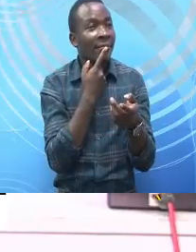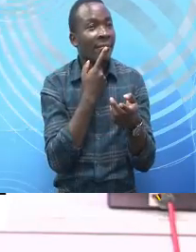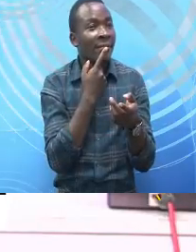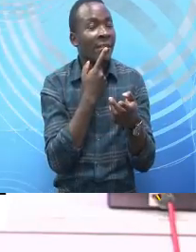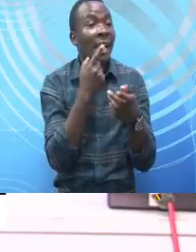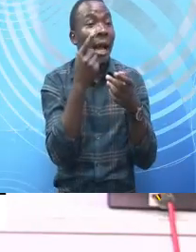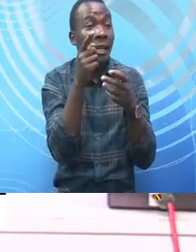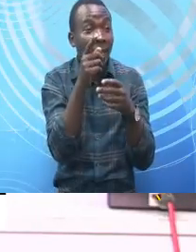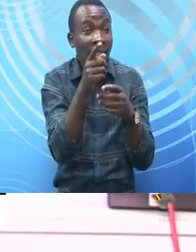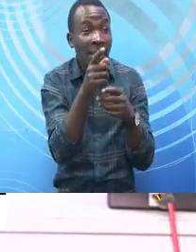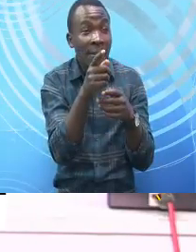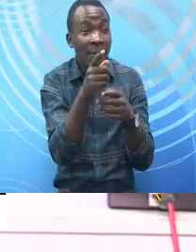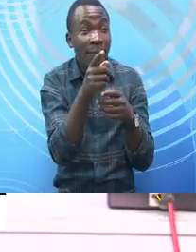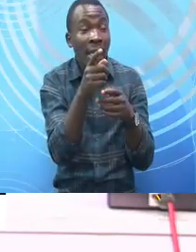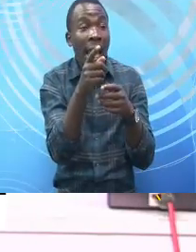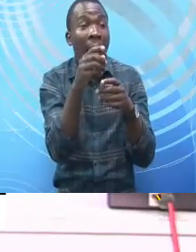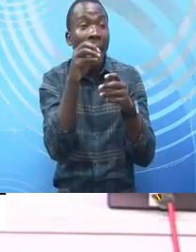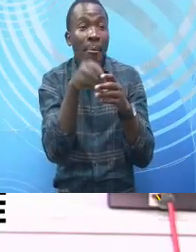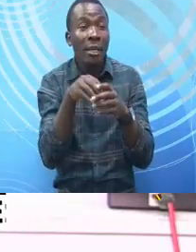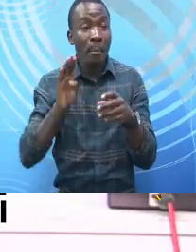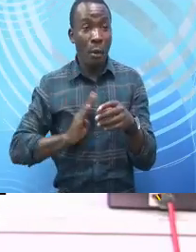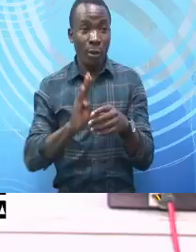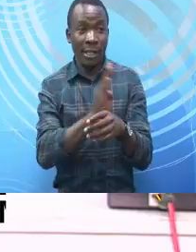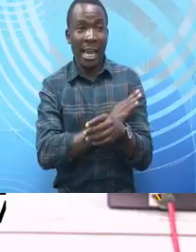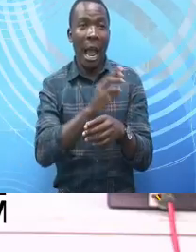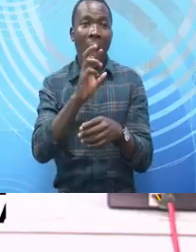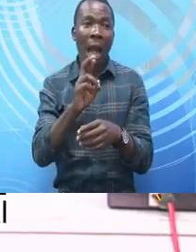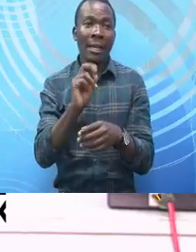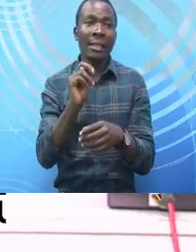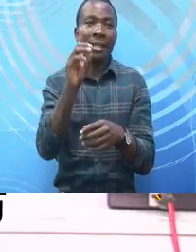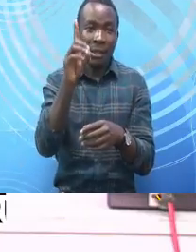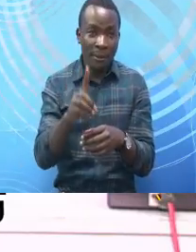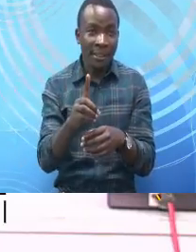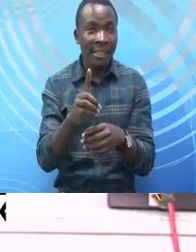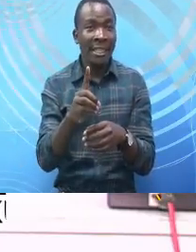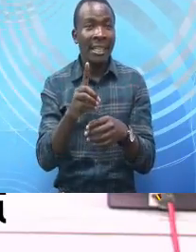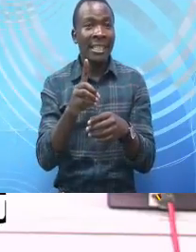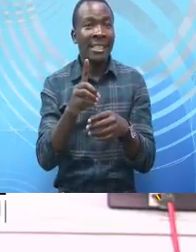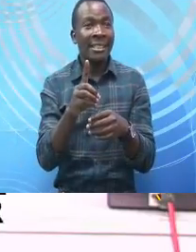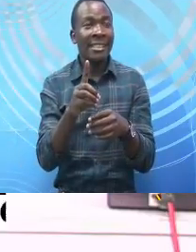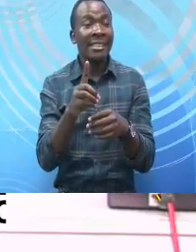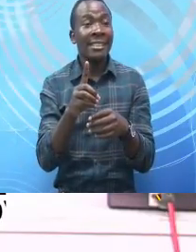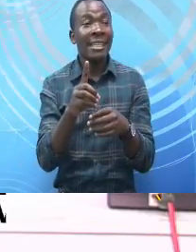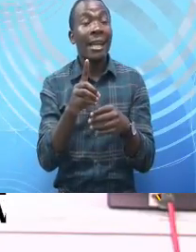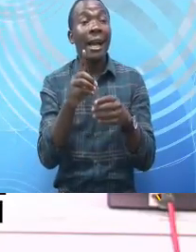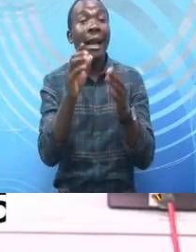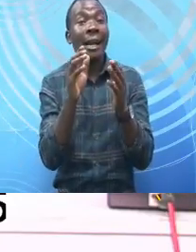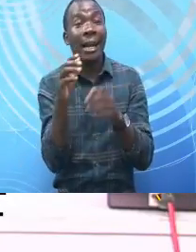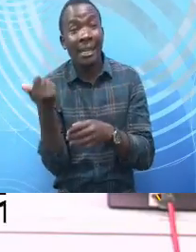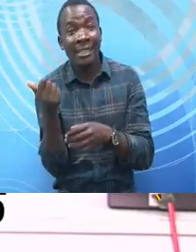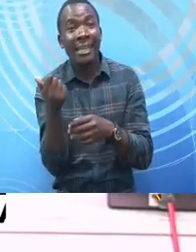kutumva, akaba ari mu nama nkuru y'umuryango w'abafite ubumuga bwo kutavuga mu Rwanda RNUD, kandi